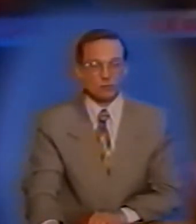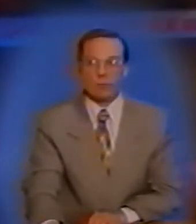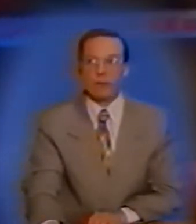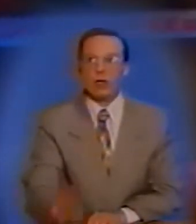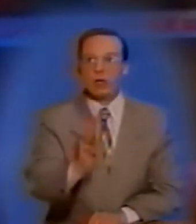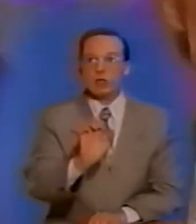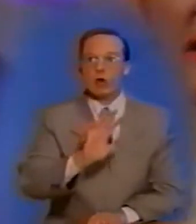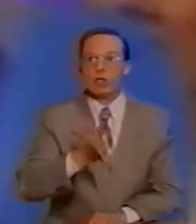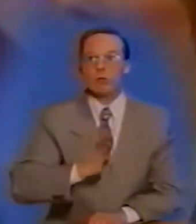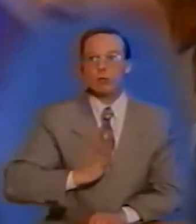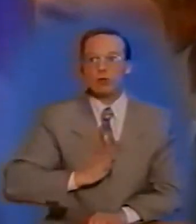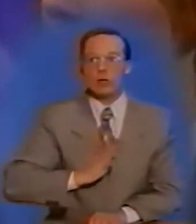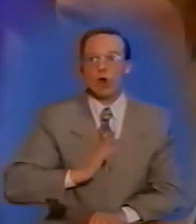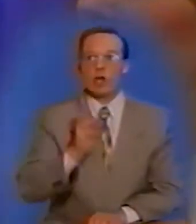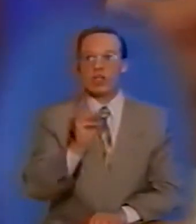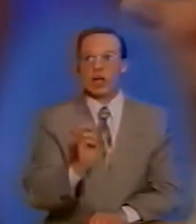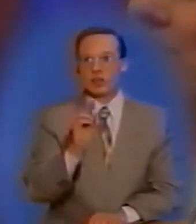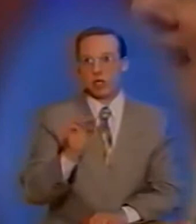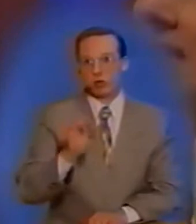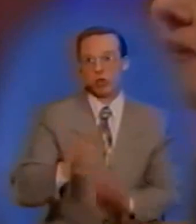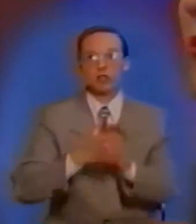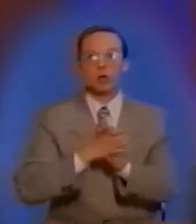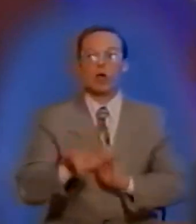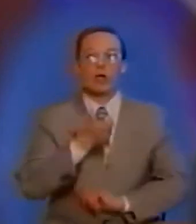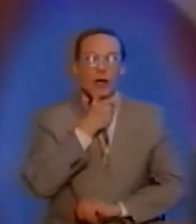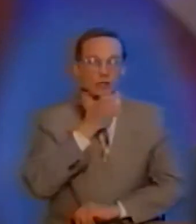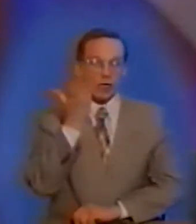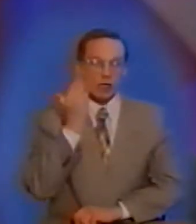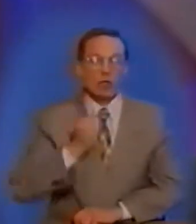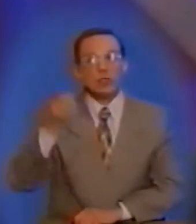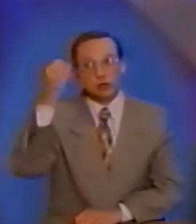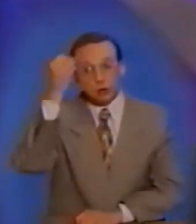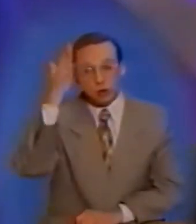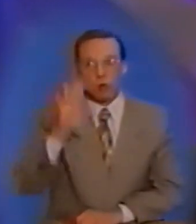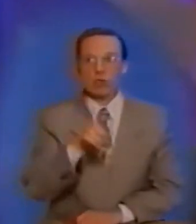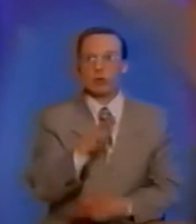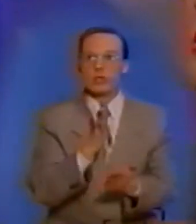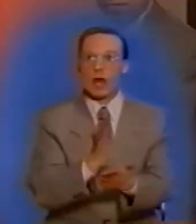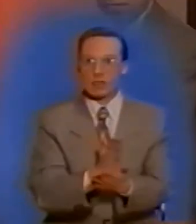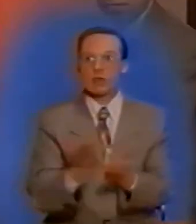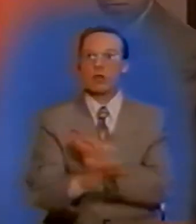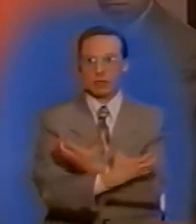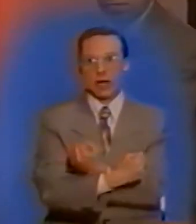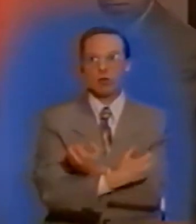Na, o kokia būdavo jūsų heteroseksualių draugų reakcija, kuomet jie sužinodavo, kad jūs esat gėjus?